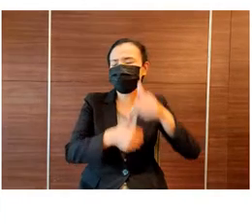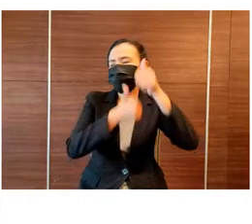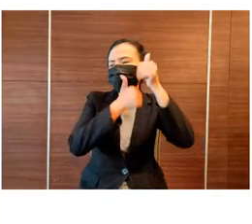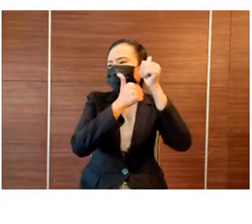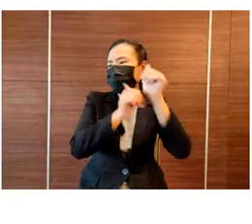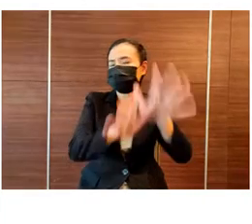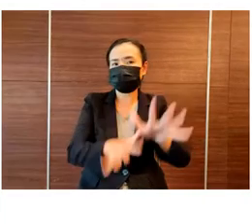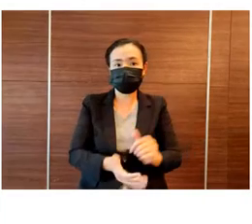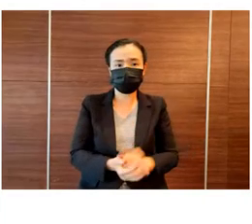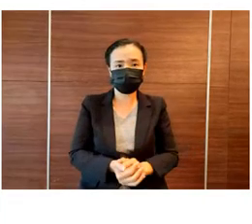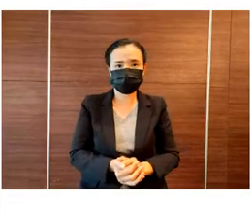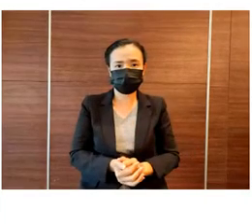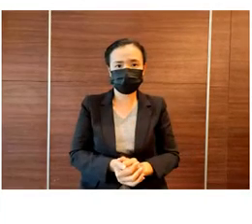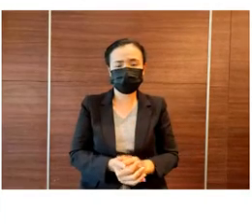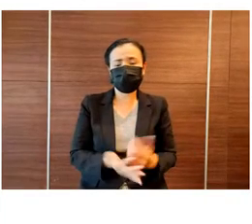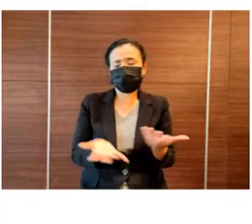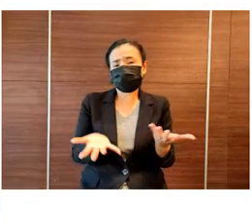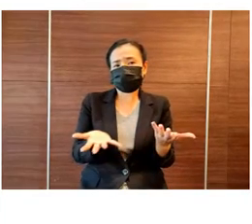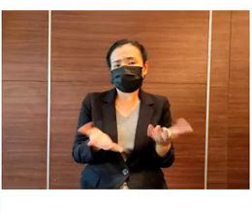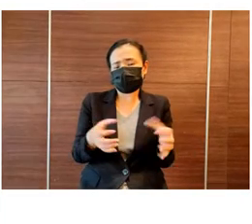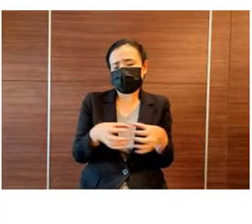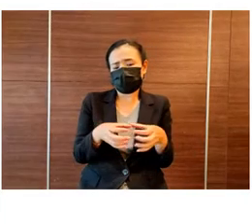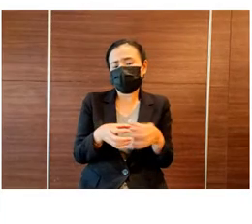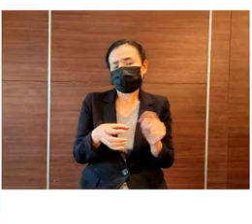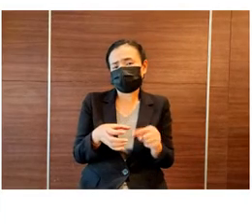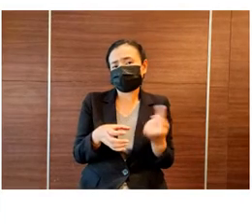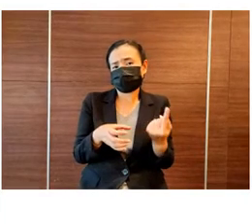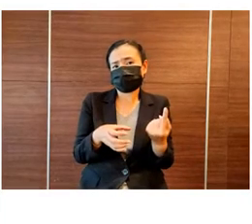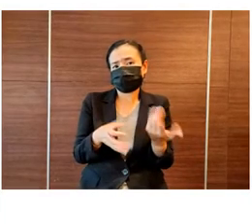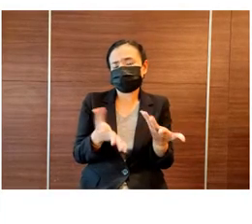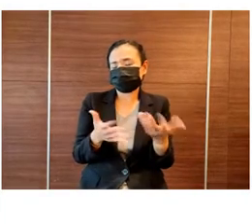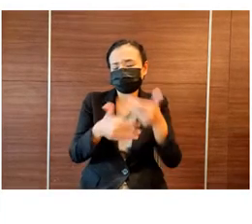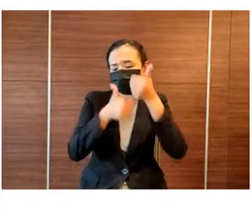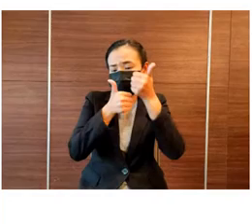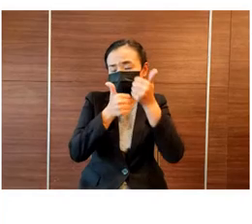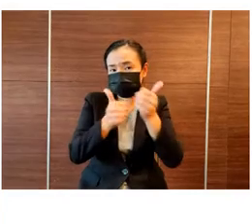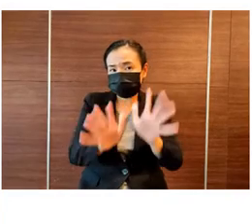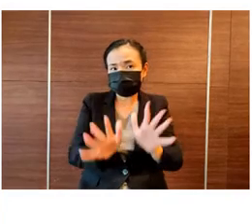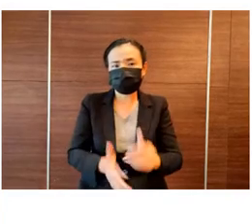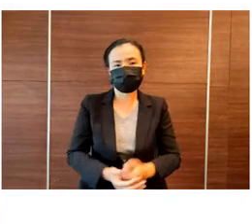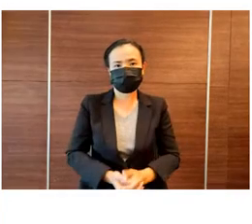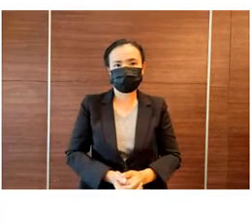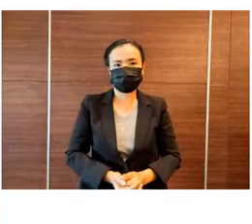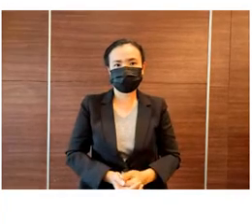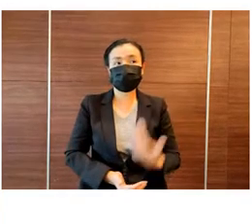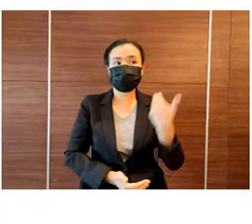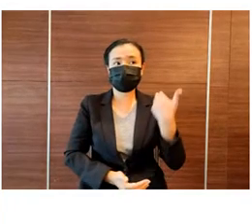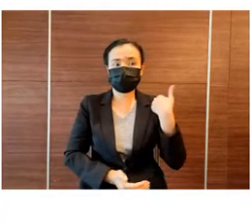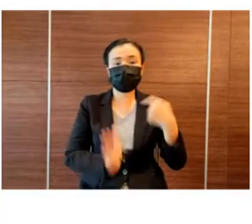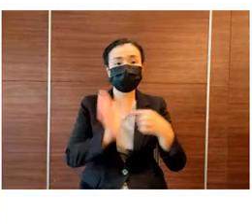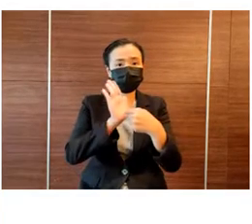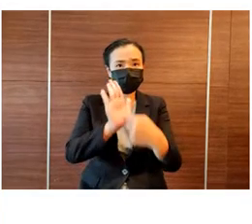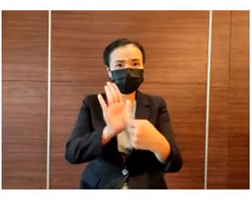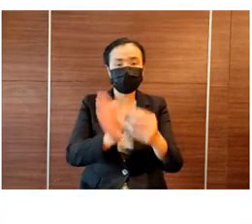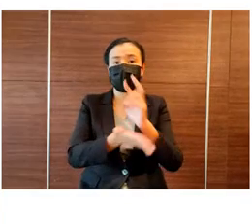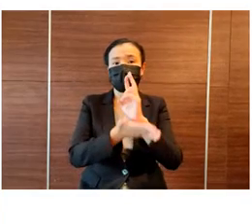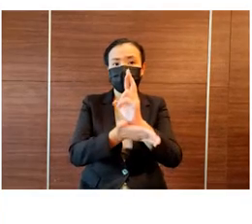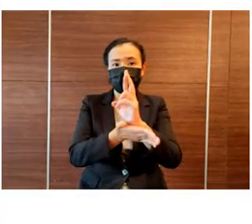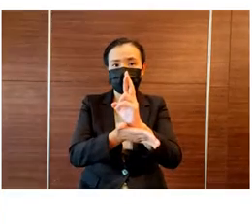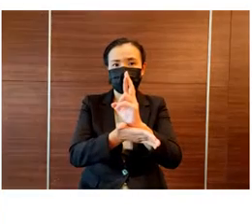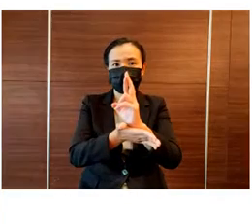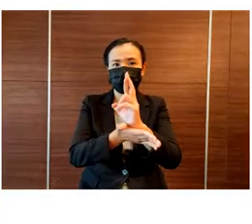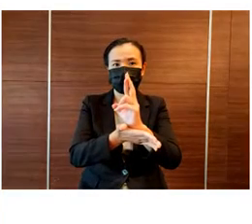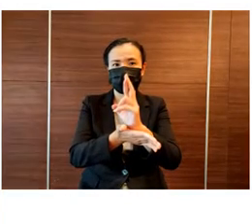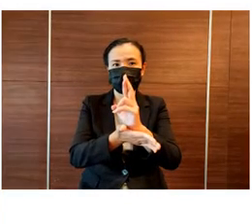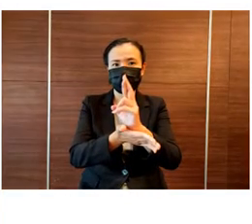จเราเลยก็คือ2ก็คือก็เป็นแค่กลุ่มนึงไม่ได้แบบอะไรมากมายครับเคยเสนอรับรางวัลหลายๆที่ก็โด